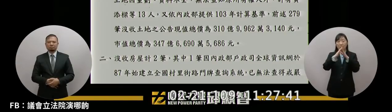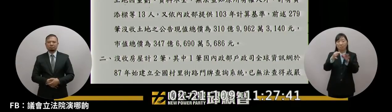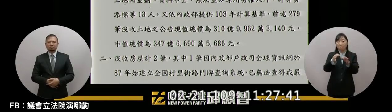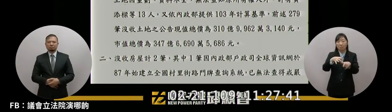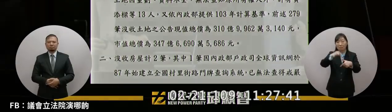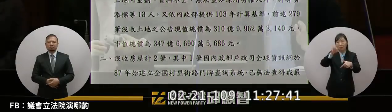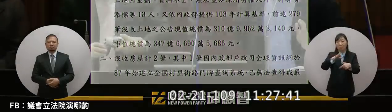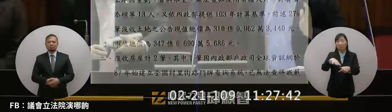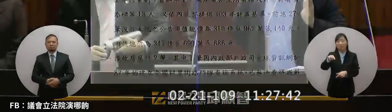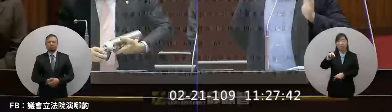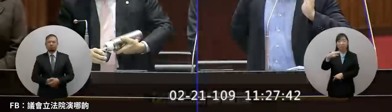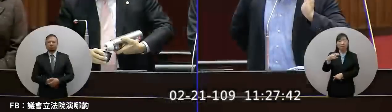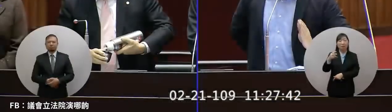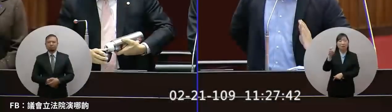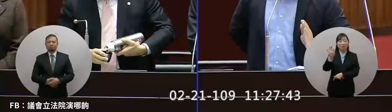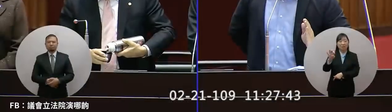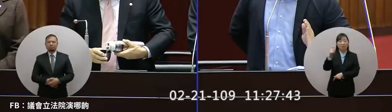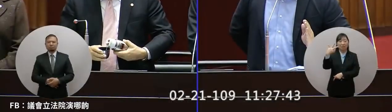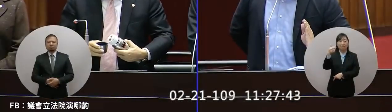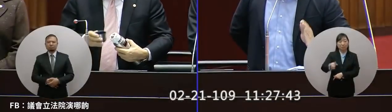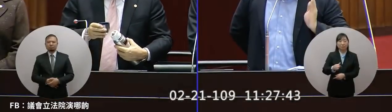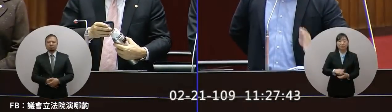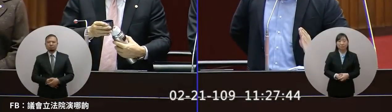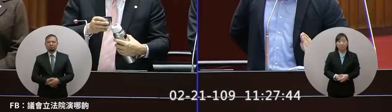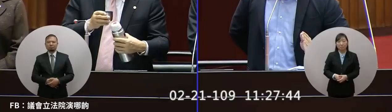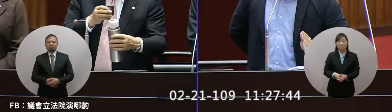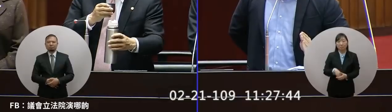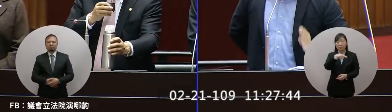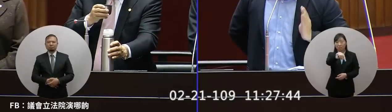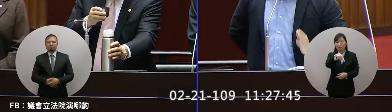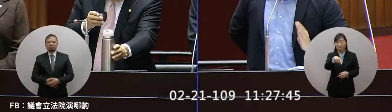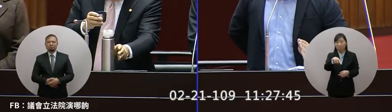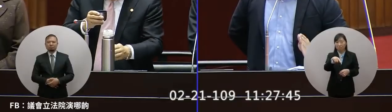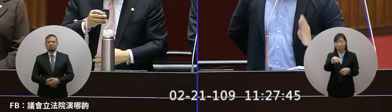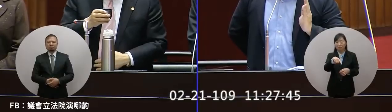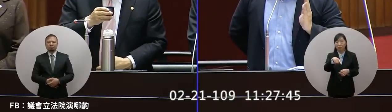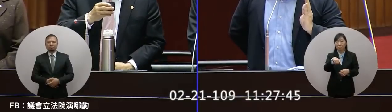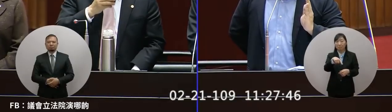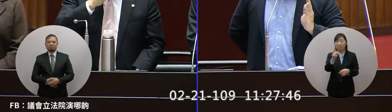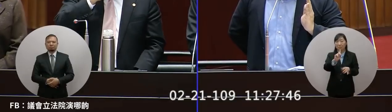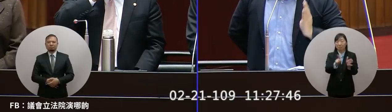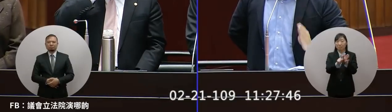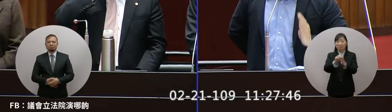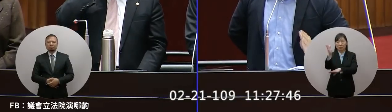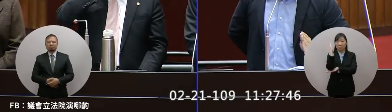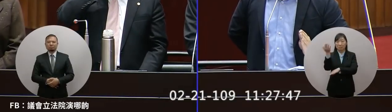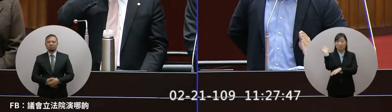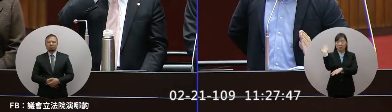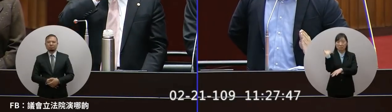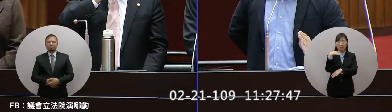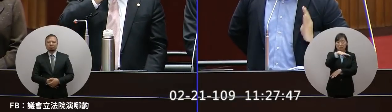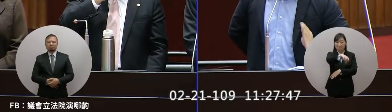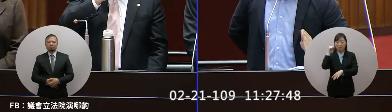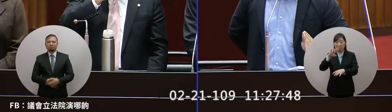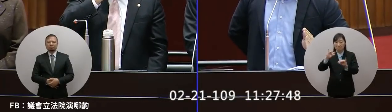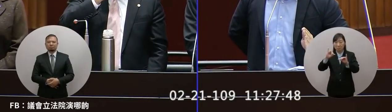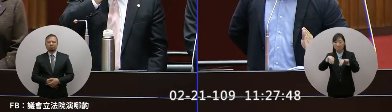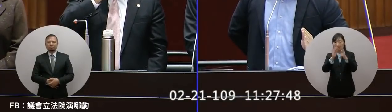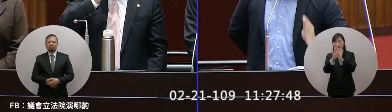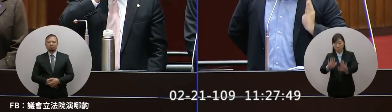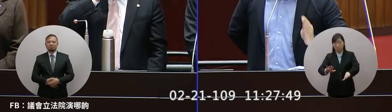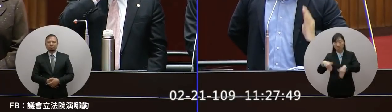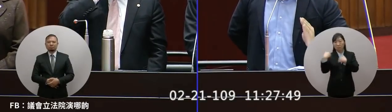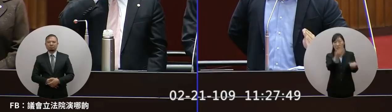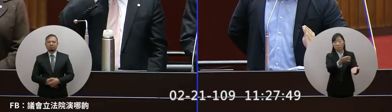347亿。那我要问的就是说，什么时候政府要把这些没收的财产还给这